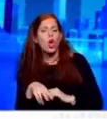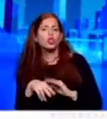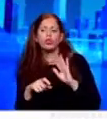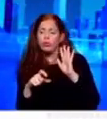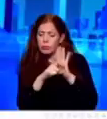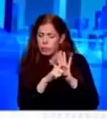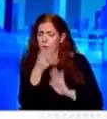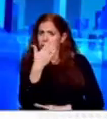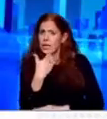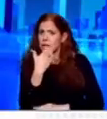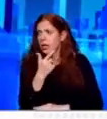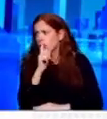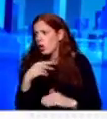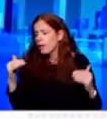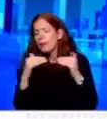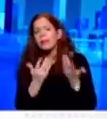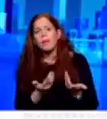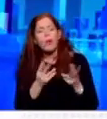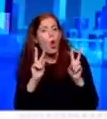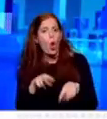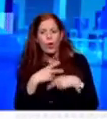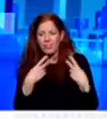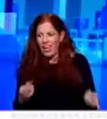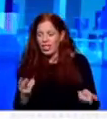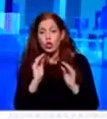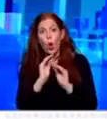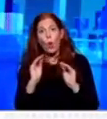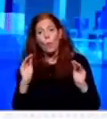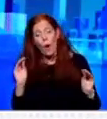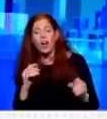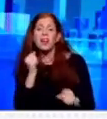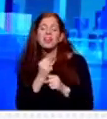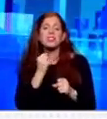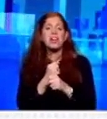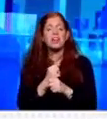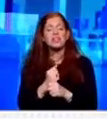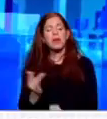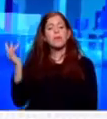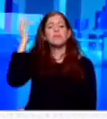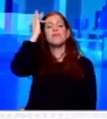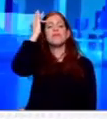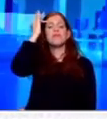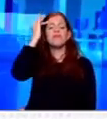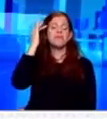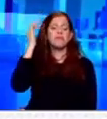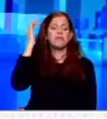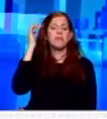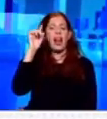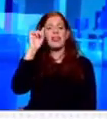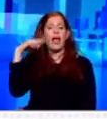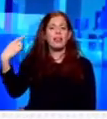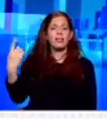מדינת ישראל, וצריך להיות בהתאם. זה לא ייתכן שכל מורה מנהל יעשה את זה על דעת עצמו, זה פשוט... אני מעריך שהנהלים צריכים להיות מאוד